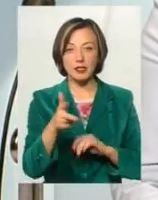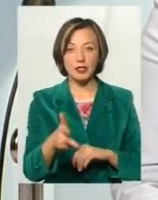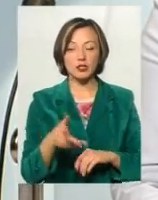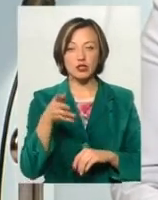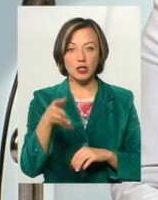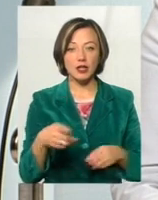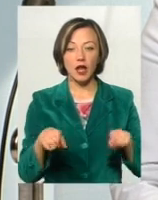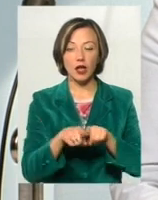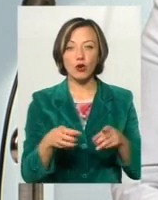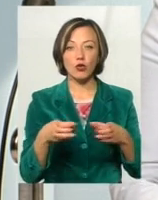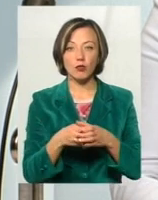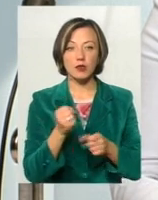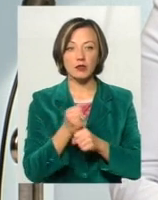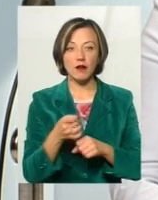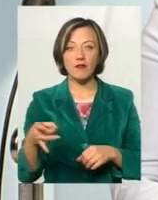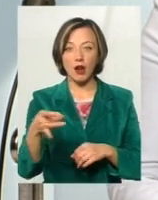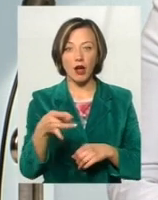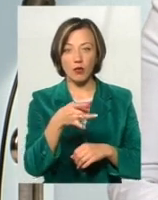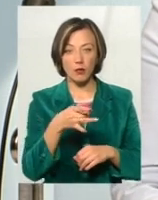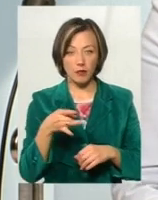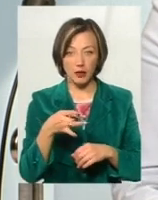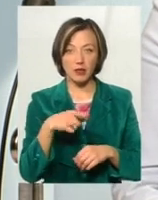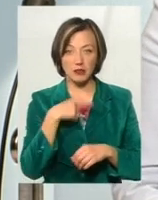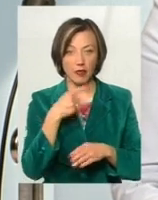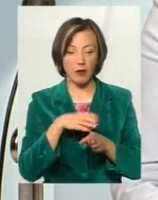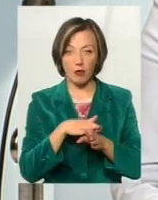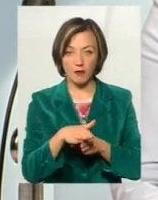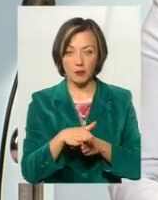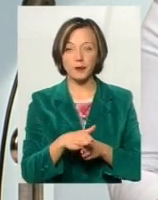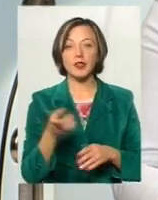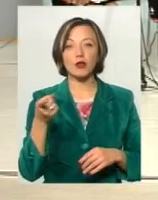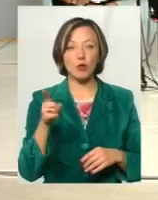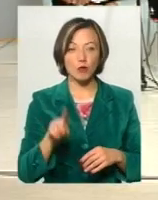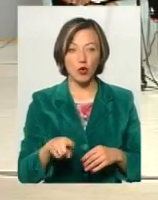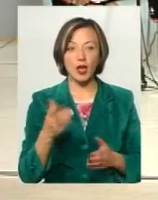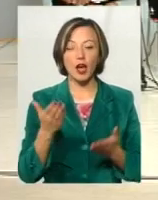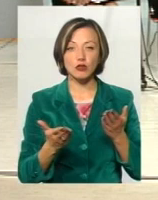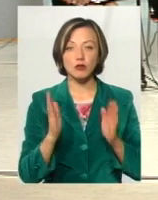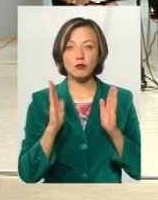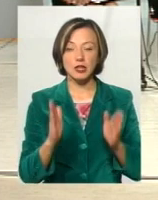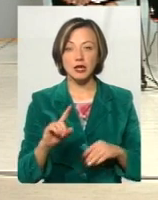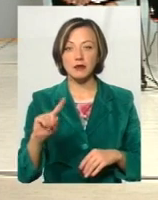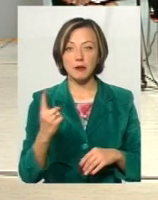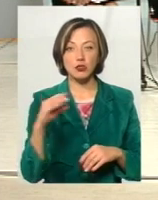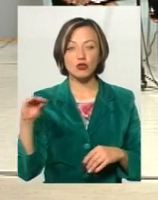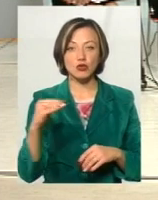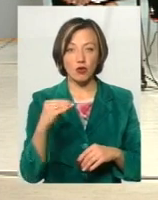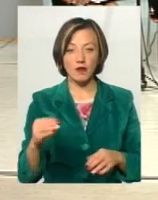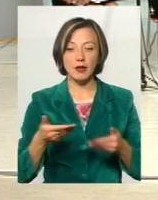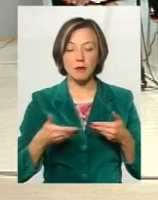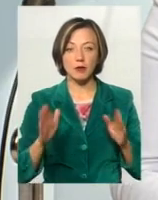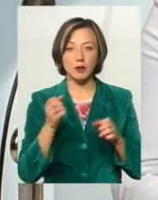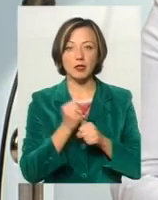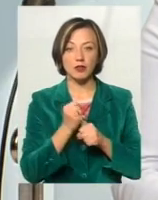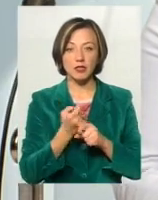Такі групи функціонують в нас в районах саме з неповні, як я вже наголошувала. Тому Якщо буде з 1 жовтня, і ми будемо